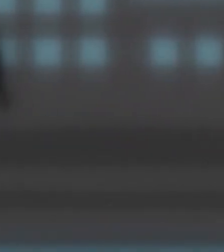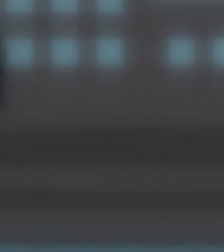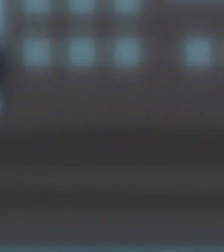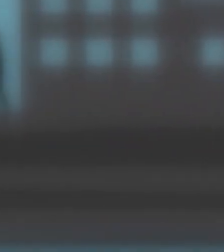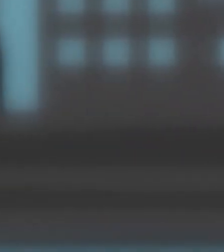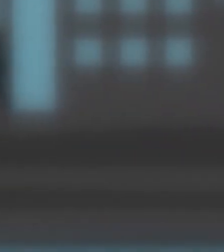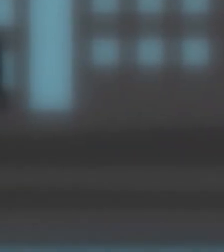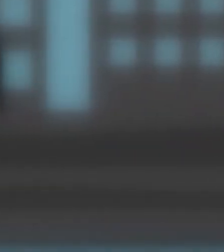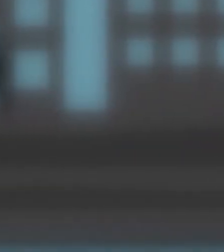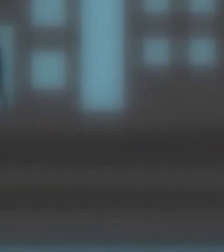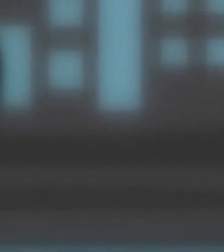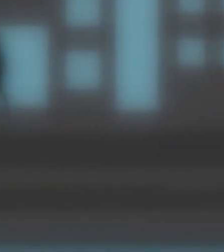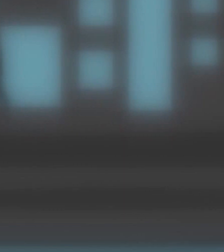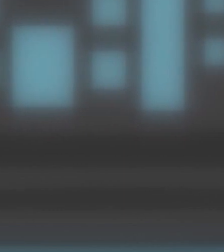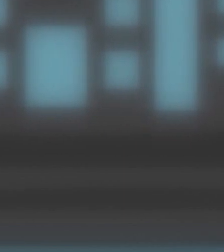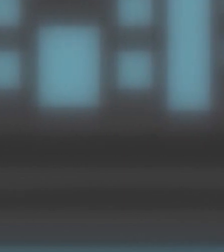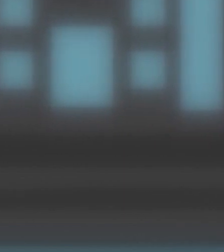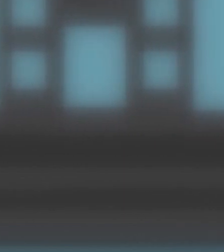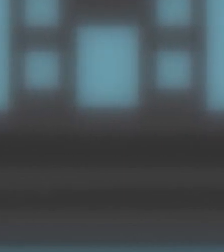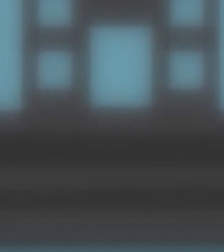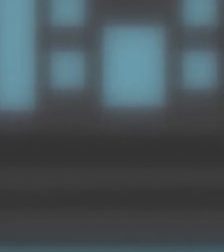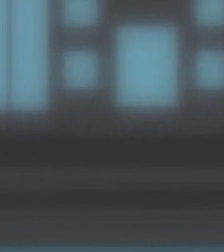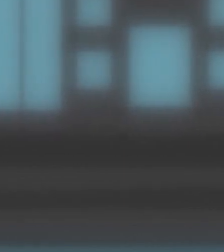anything. I can reach any